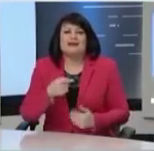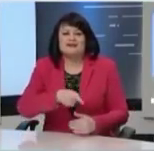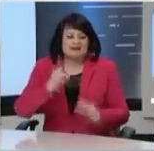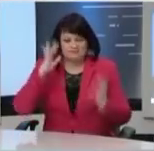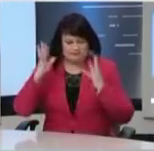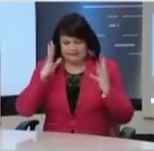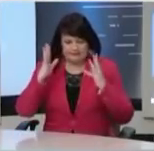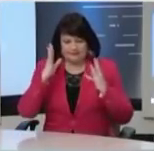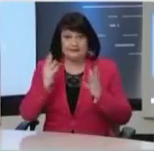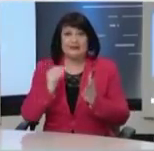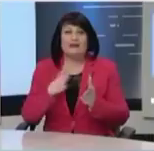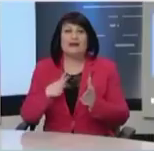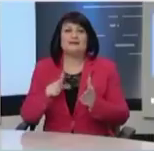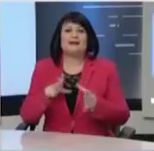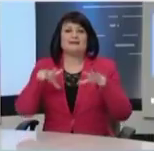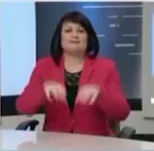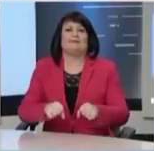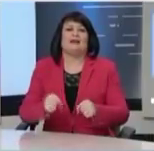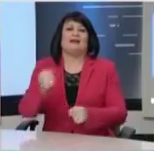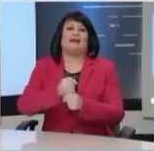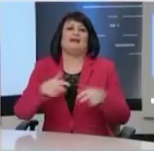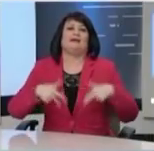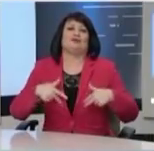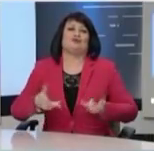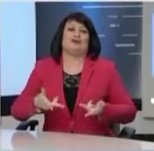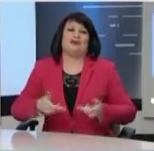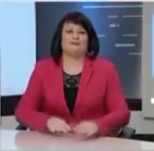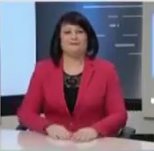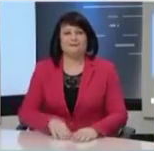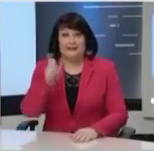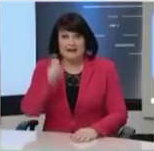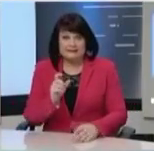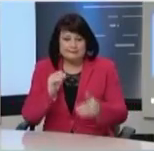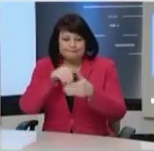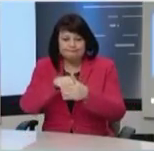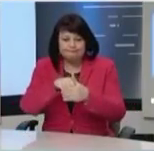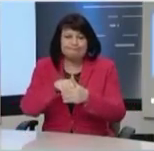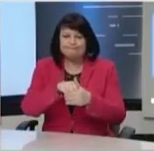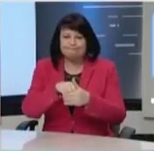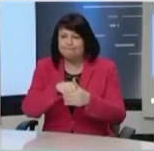σας να επιστρέψετε στην εξουσία. Είστε